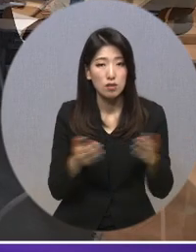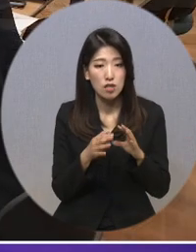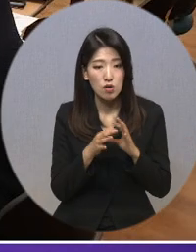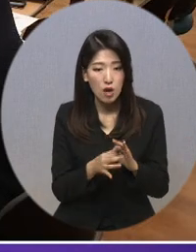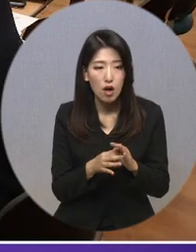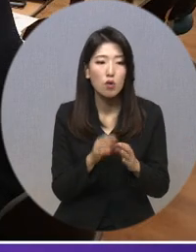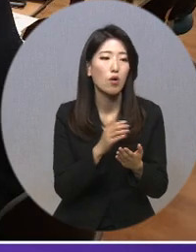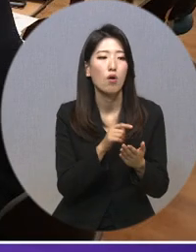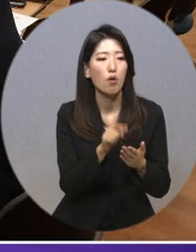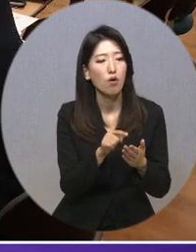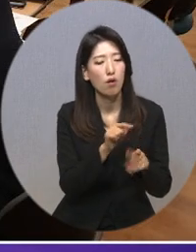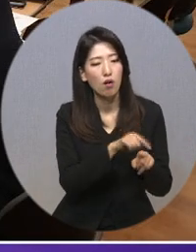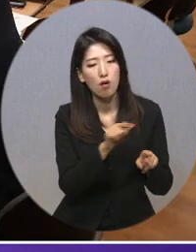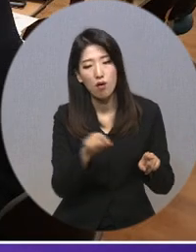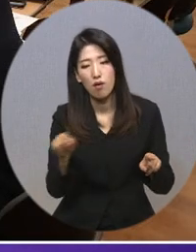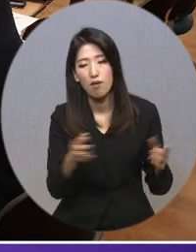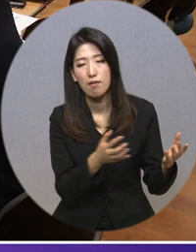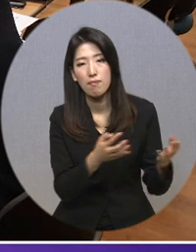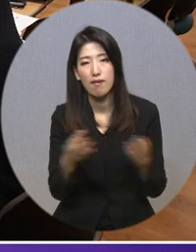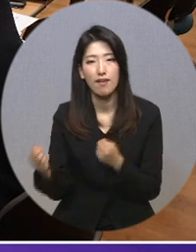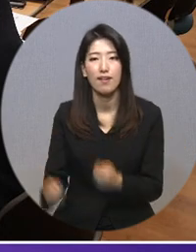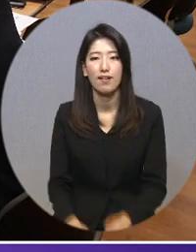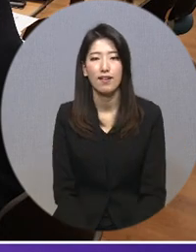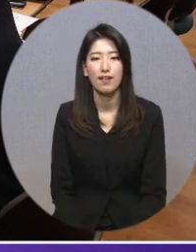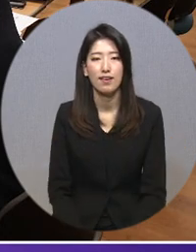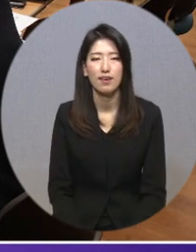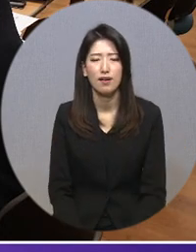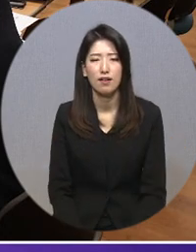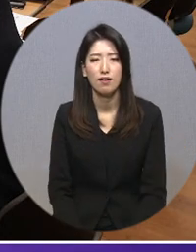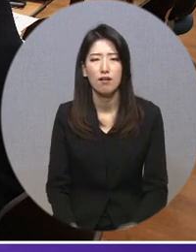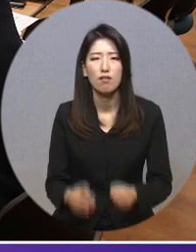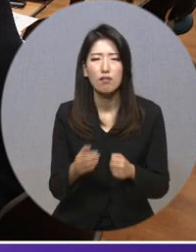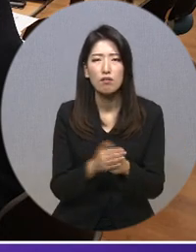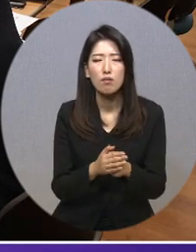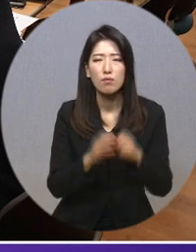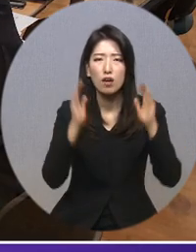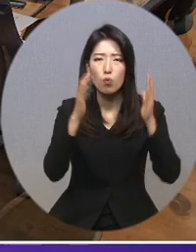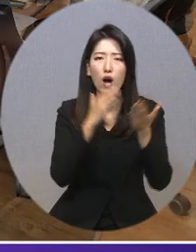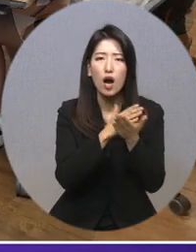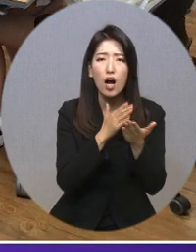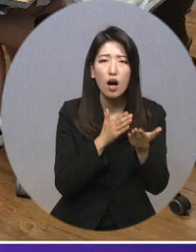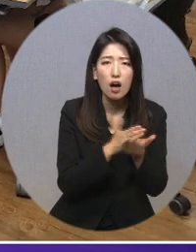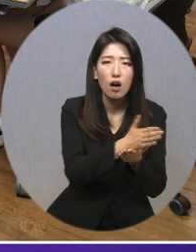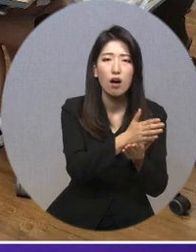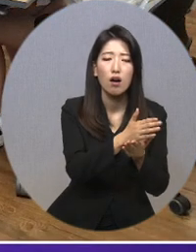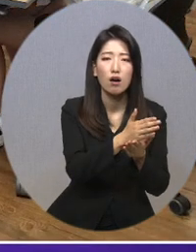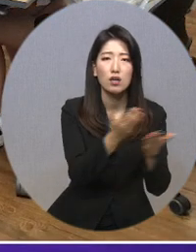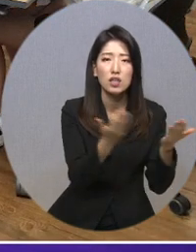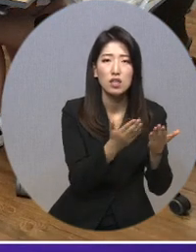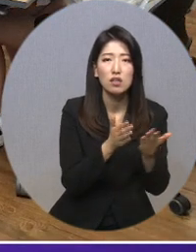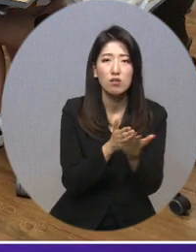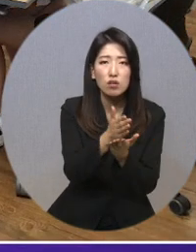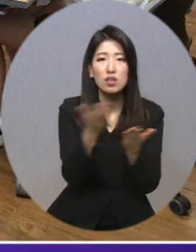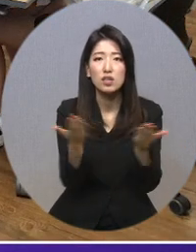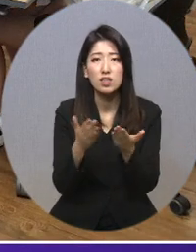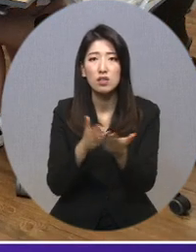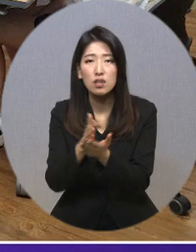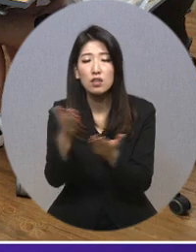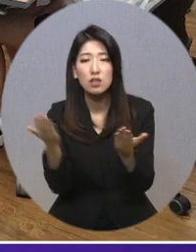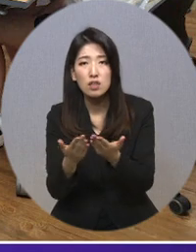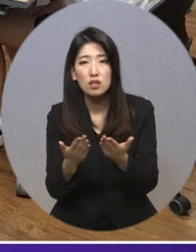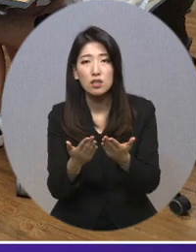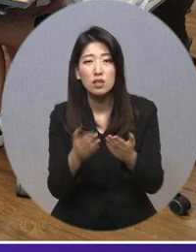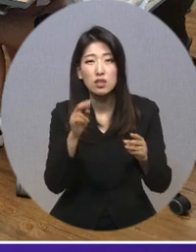없어요. 그렇죠. 모든 부처에 네. 다 있고 그러다 보니까 서로 중첩도 되고 오히려 더 제대로